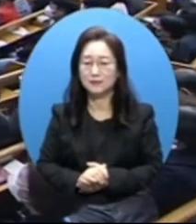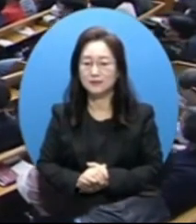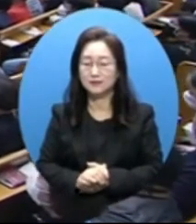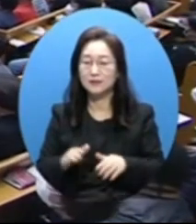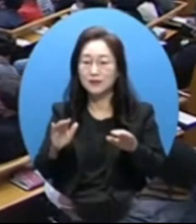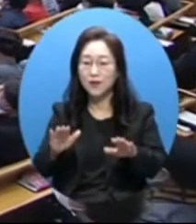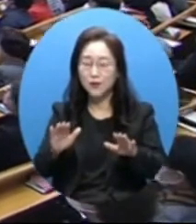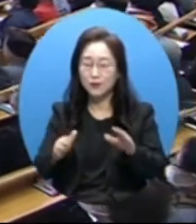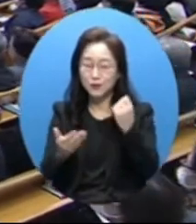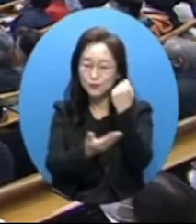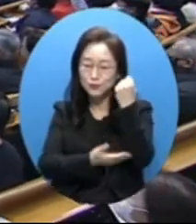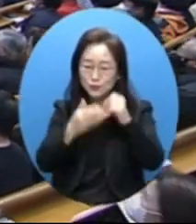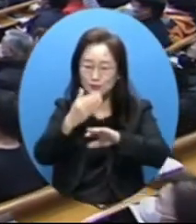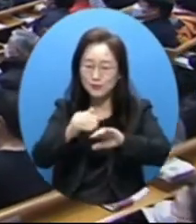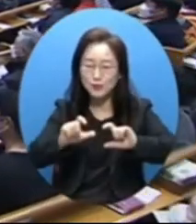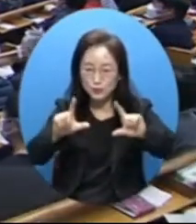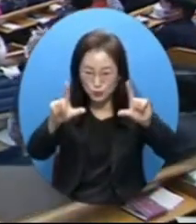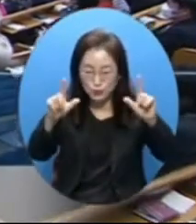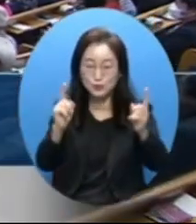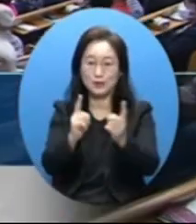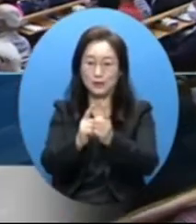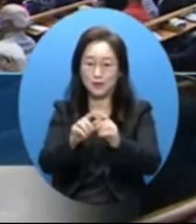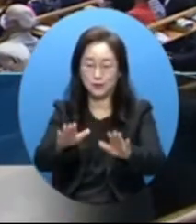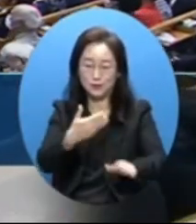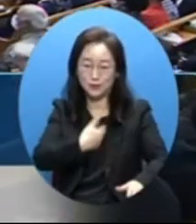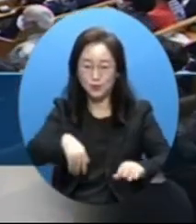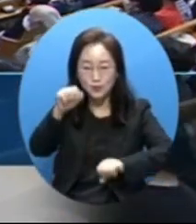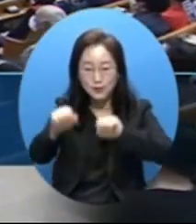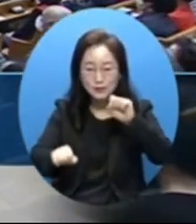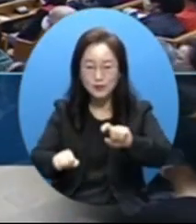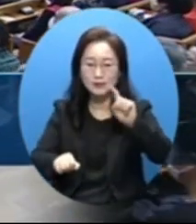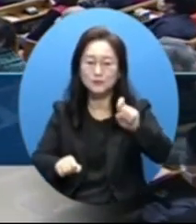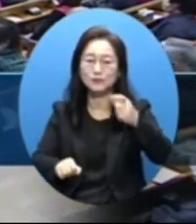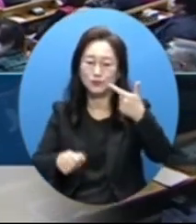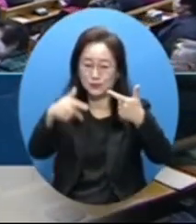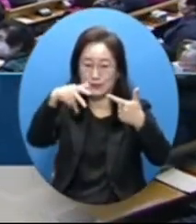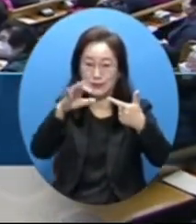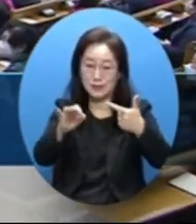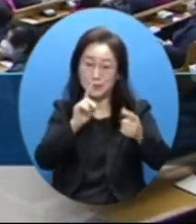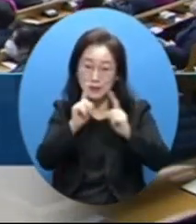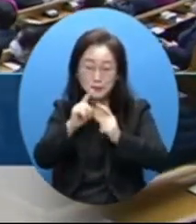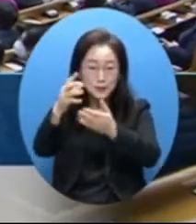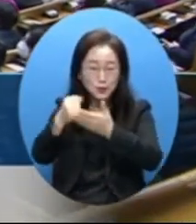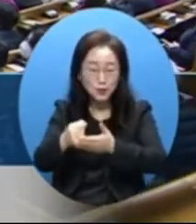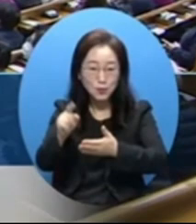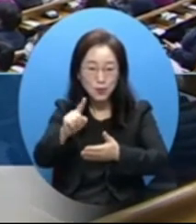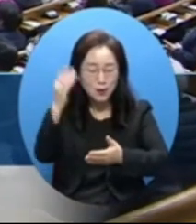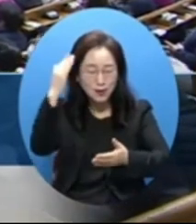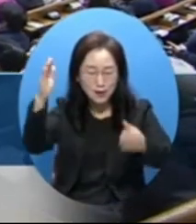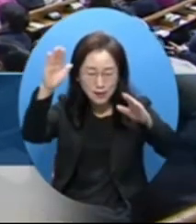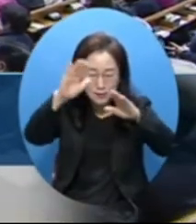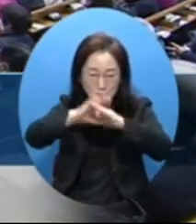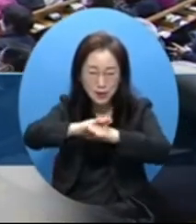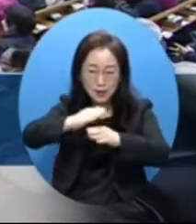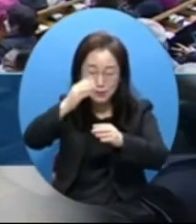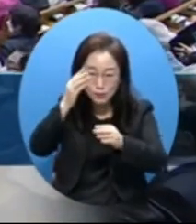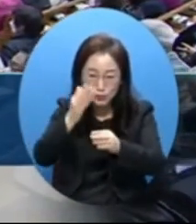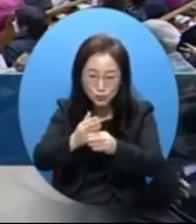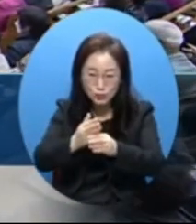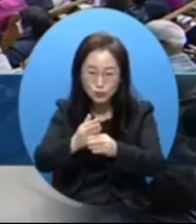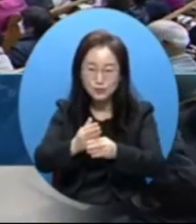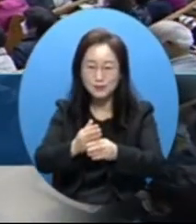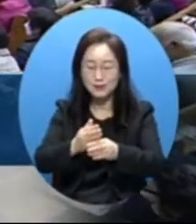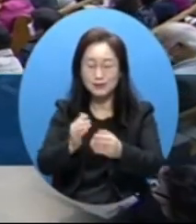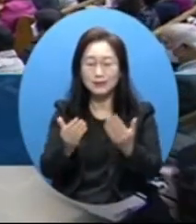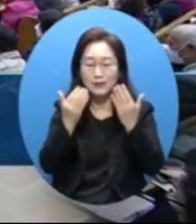오늘 추석 감사 주일을 맞이해서 사도행전 16장의 말씀을 가지고 한밤중에 드려진 기도와 찬송 어떤